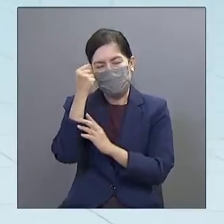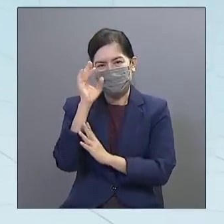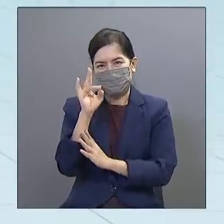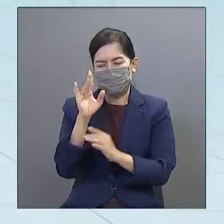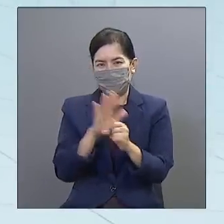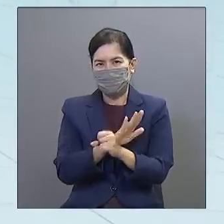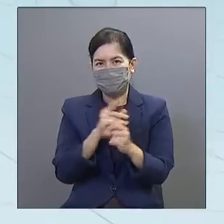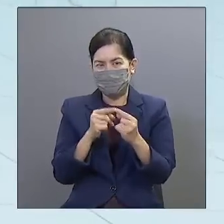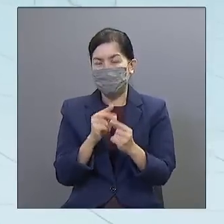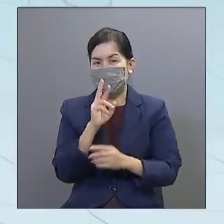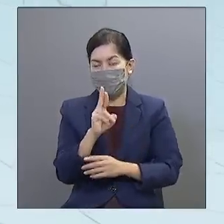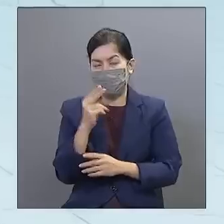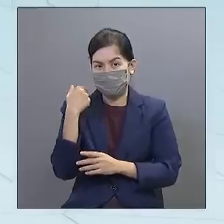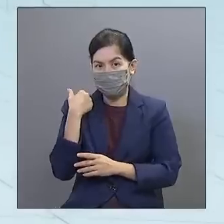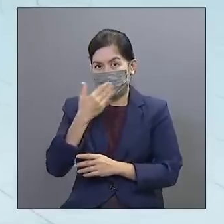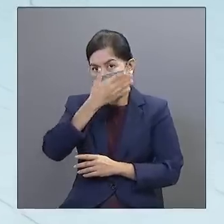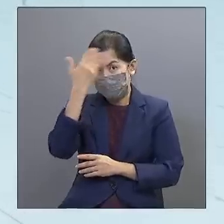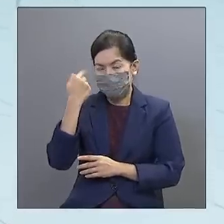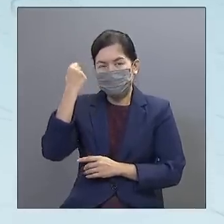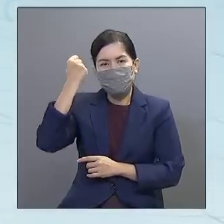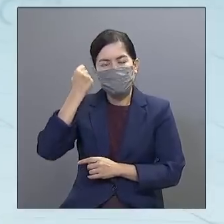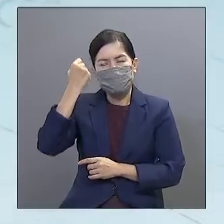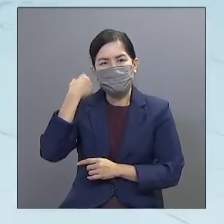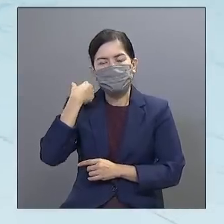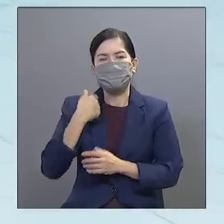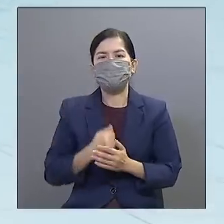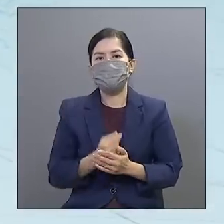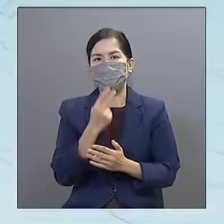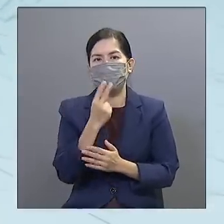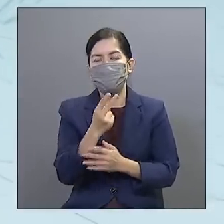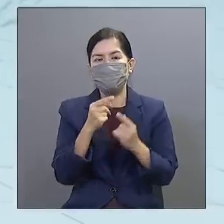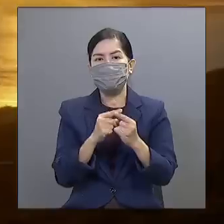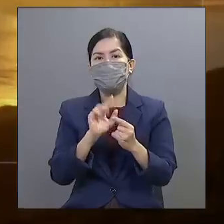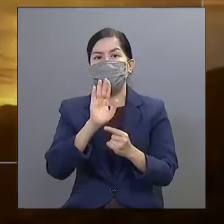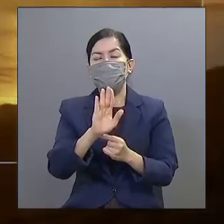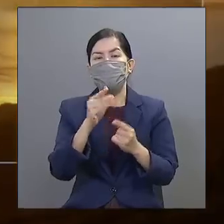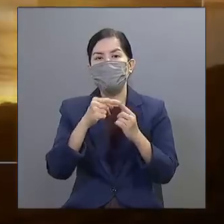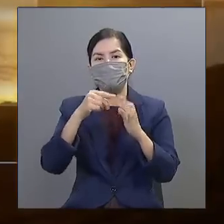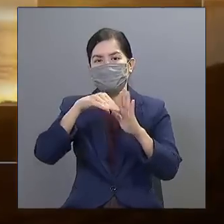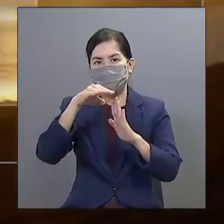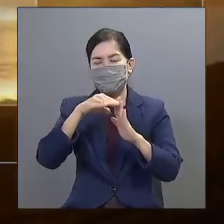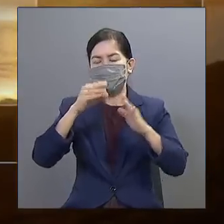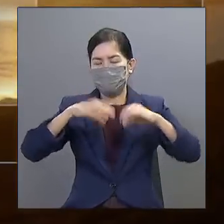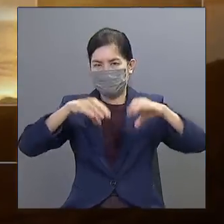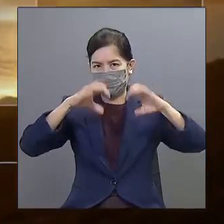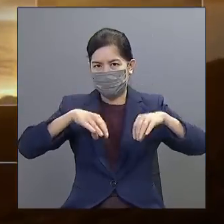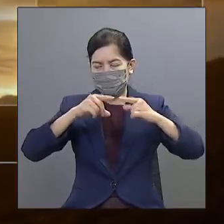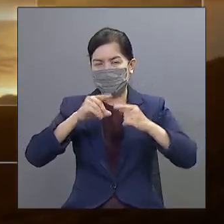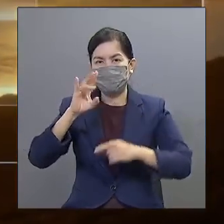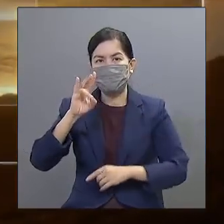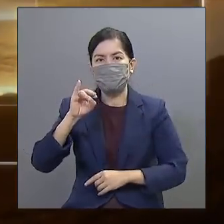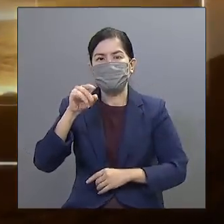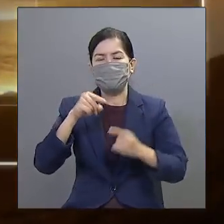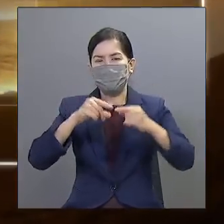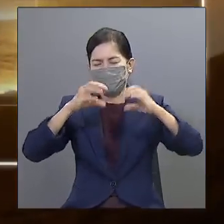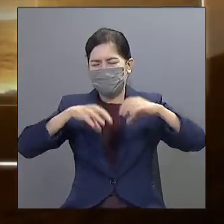จากบ้านกันไว้ด้วยนะคะและช่วงนี้เรามาดูรายละเอียดของสภาพอากาศในแต่ละภาคกันต่อค่ะภาคเหนือมีฝนฟ้าคะนอง 70% ของพื้นที่และมีฝนตก